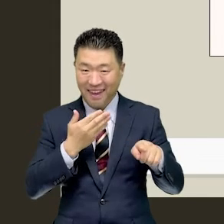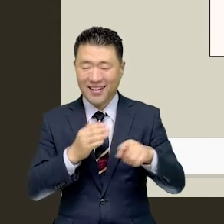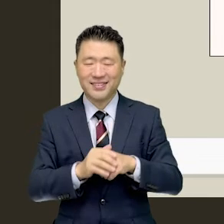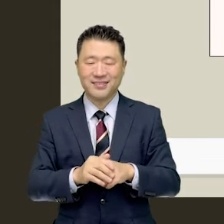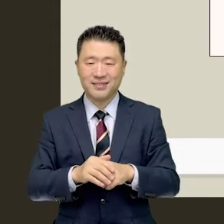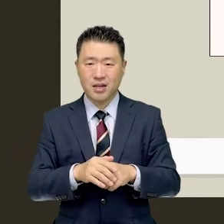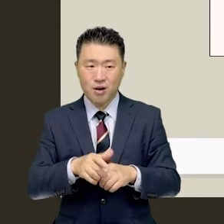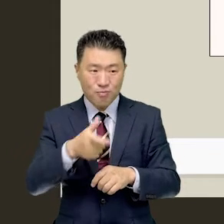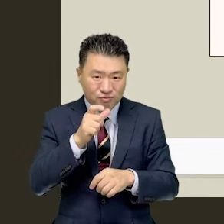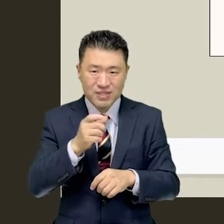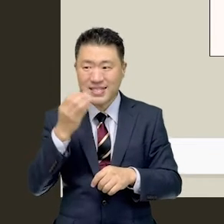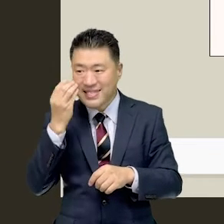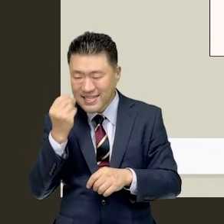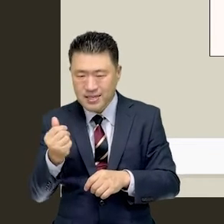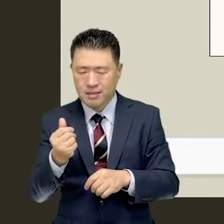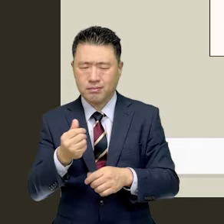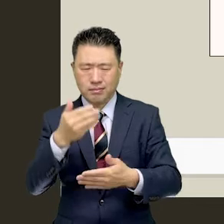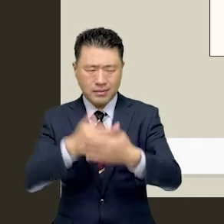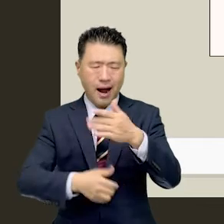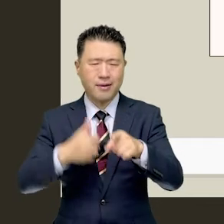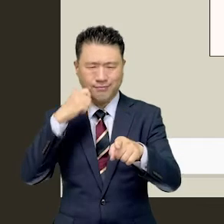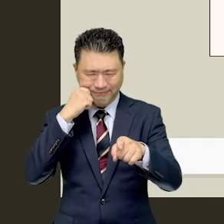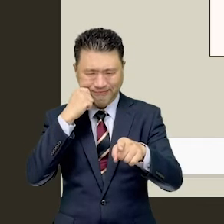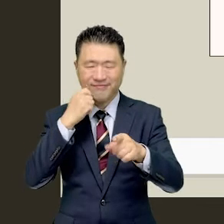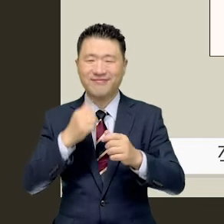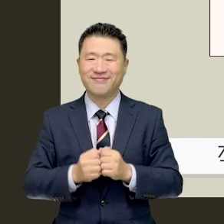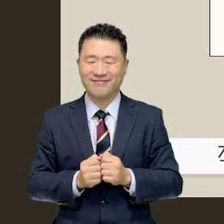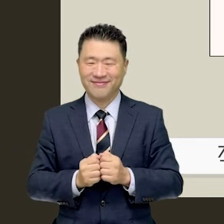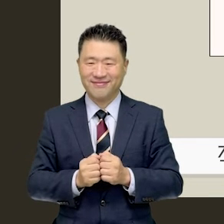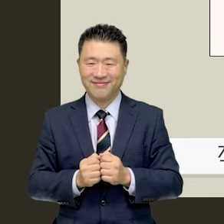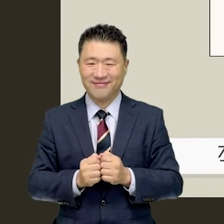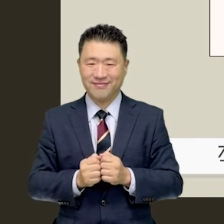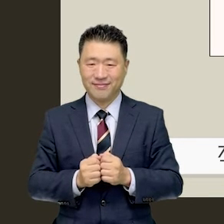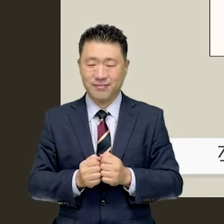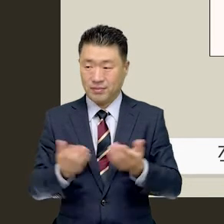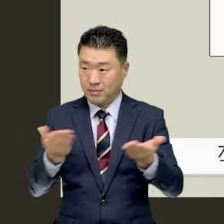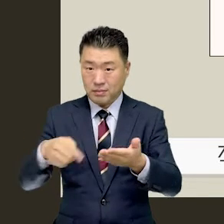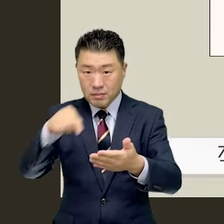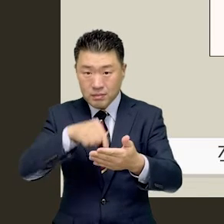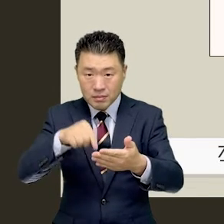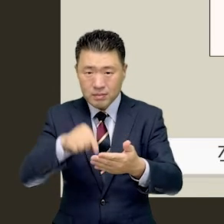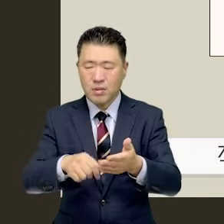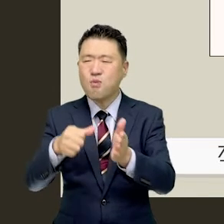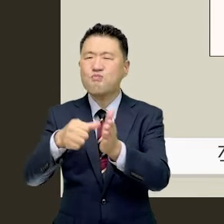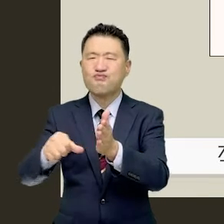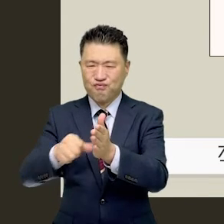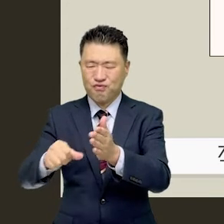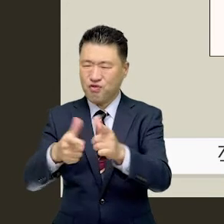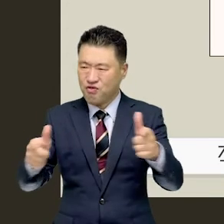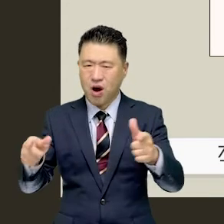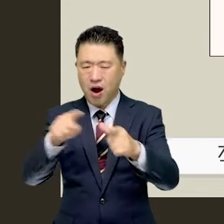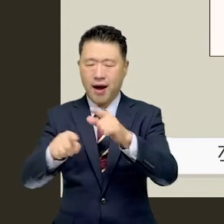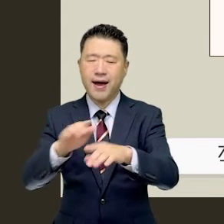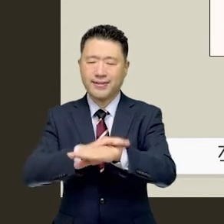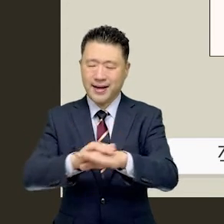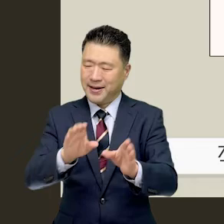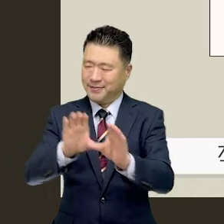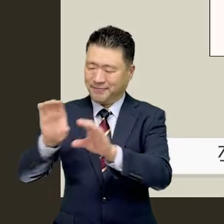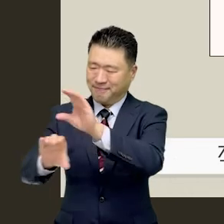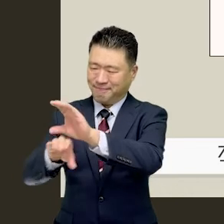바닥에 물기나 기름기도 남지 않도록 합니다. 작업장 바닥에 자재나 가공물 등은